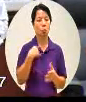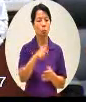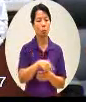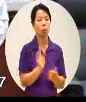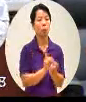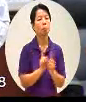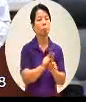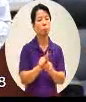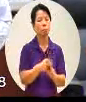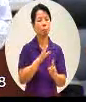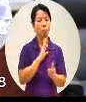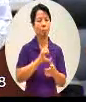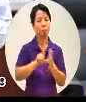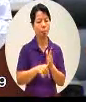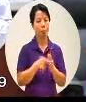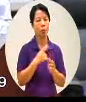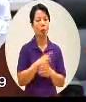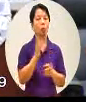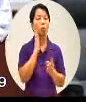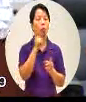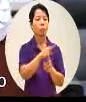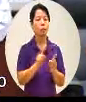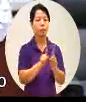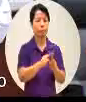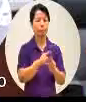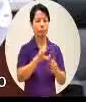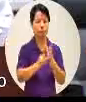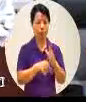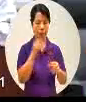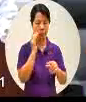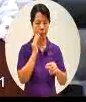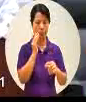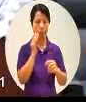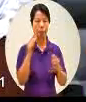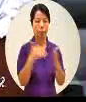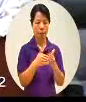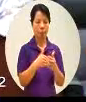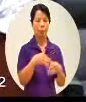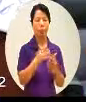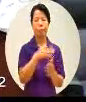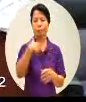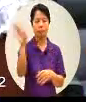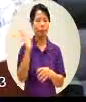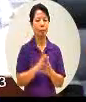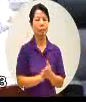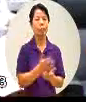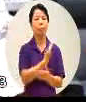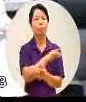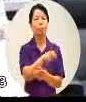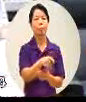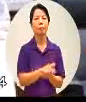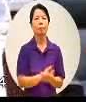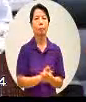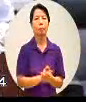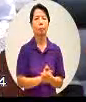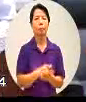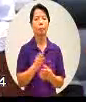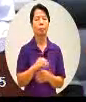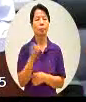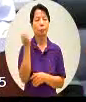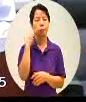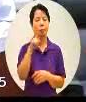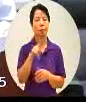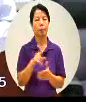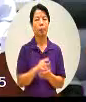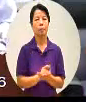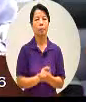尔的，我毋免含你行到煞，迄老伙仔戆戆，这个叫服务哦，啊，然后听说还有很扯的